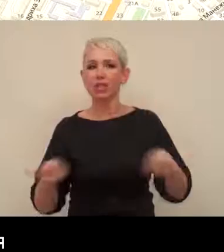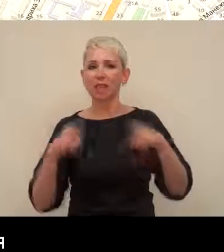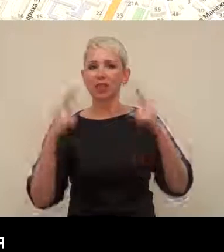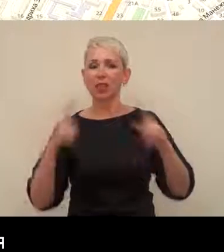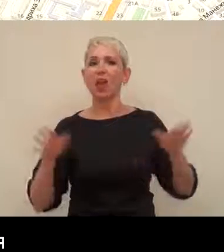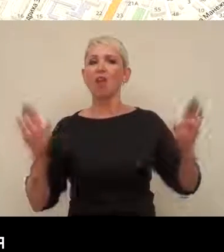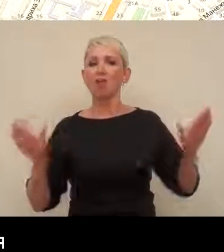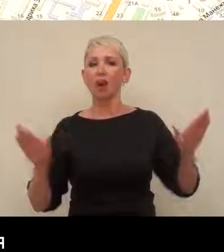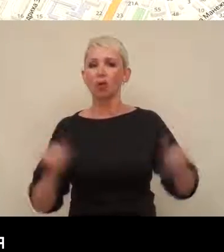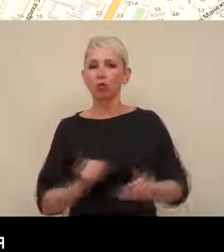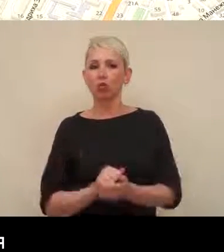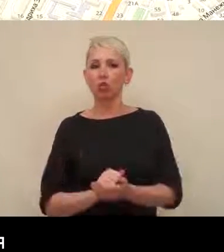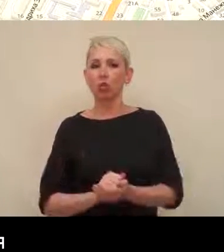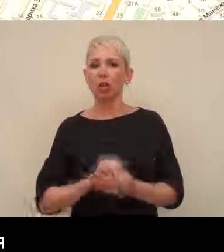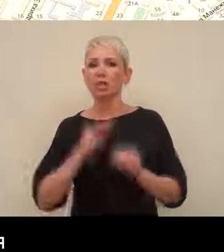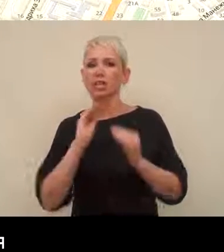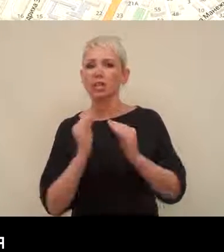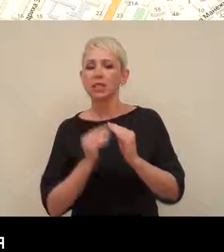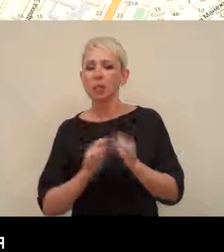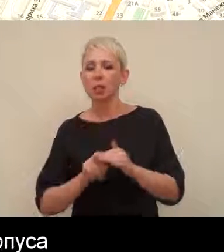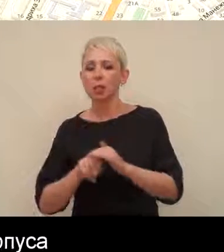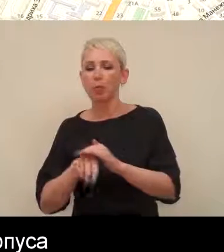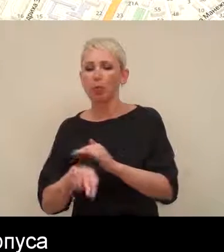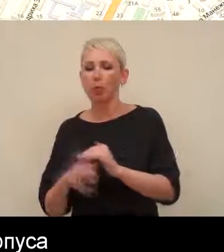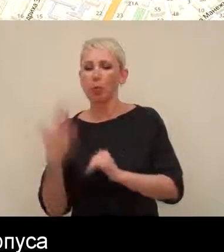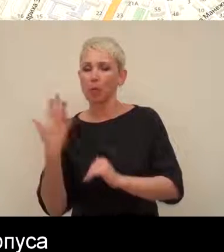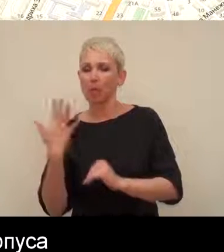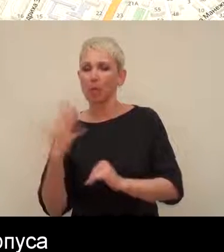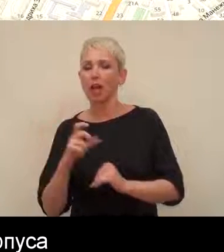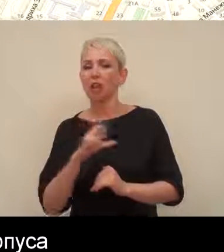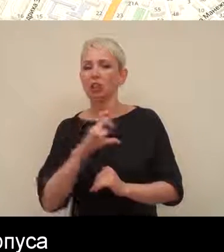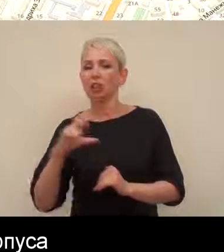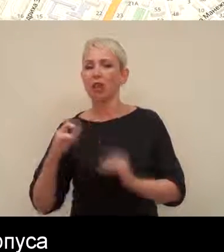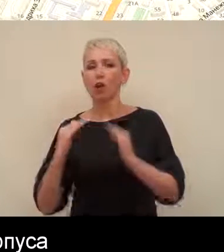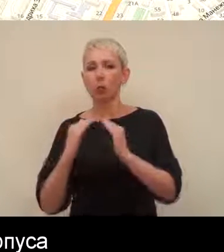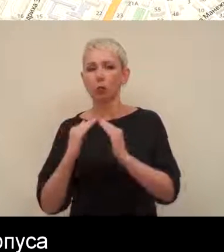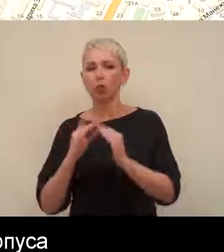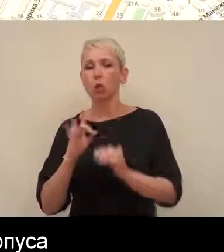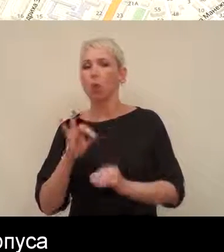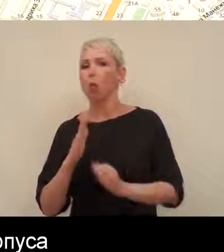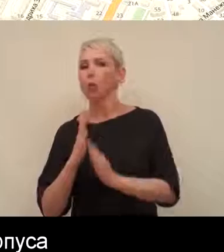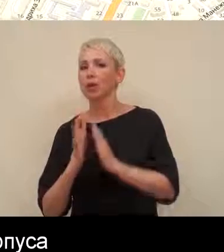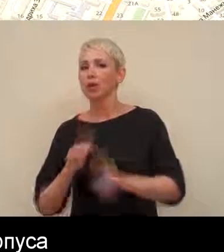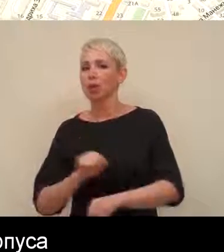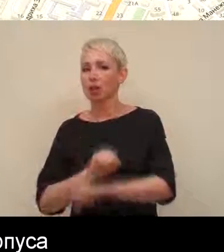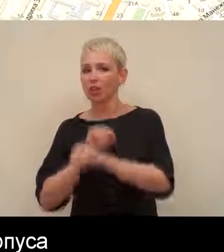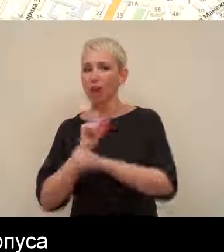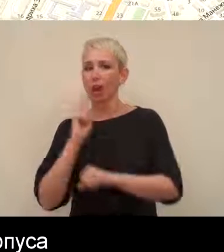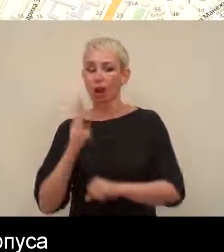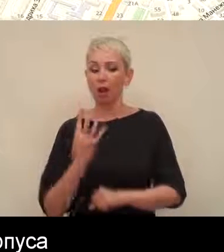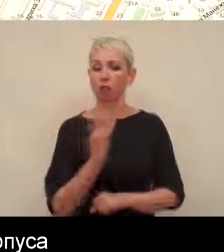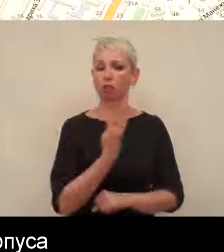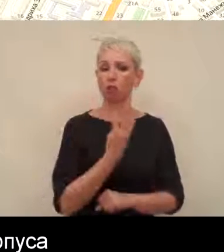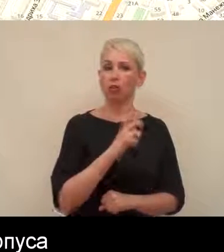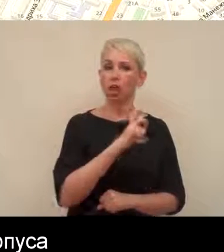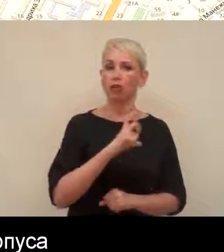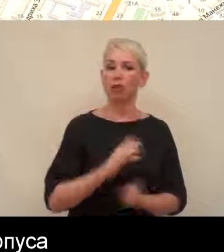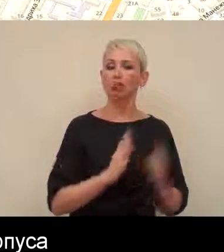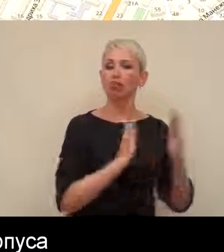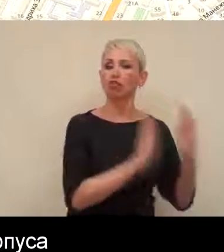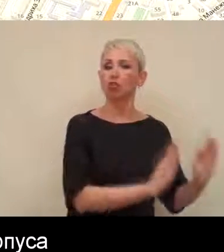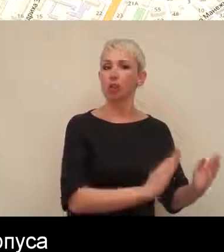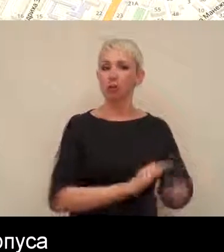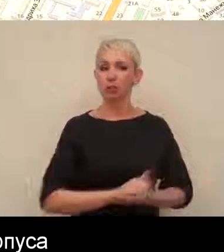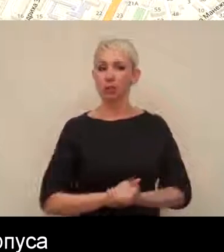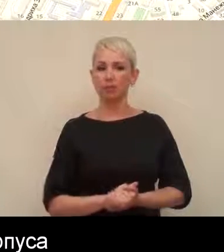эмблемой восстановленного Воронежа, скрывает переход пятиэтажного корпуса по проспекту Революции к